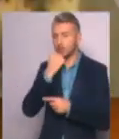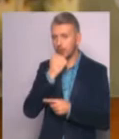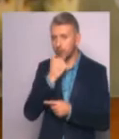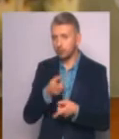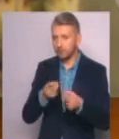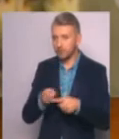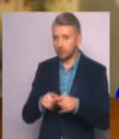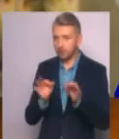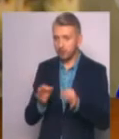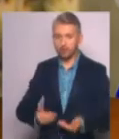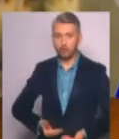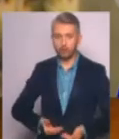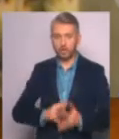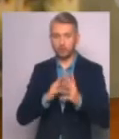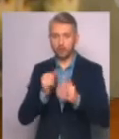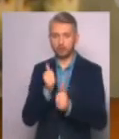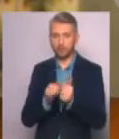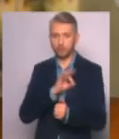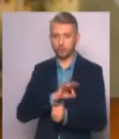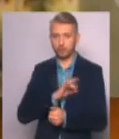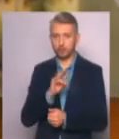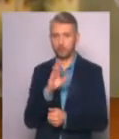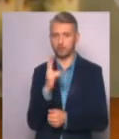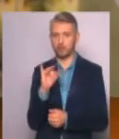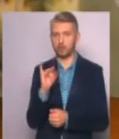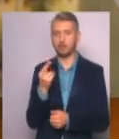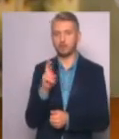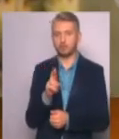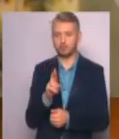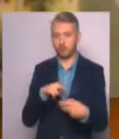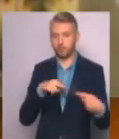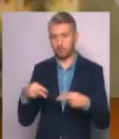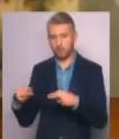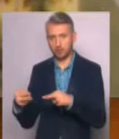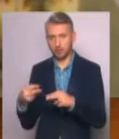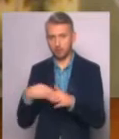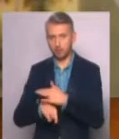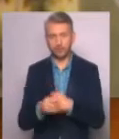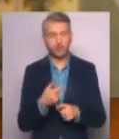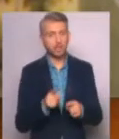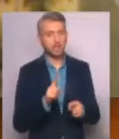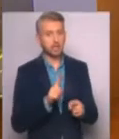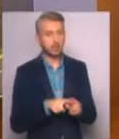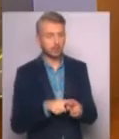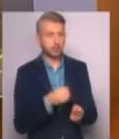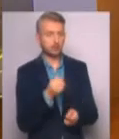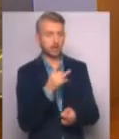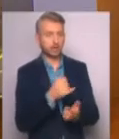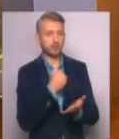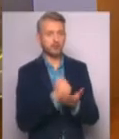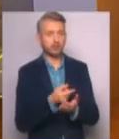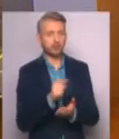Дійсно, це правда. Жителі Виноградаря досить часто користуються саме Нивками для ось таких пересадкових моментів. Прошу. Це лишній раз підтверджує те, що